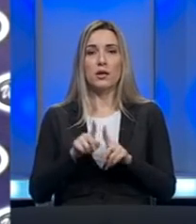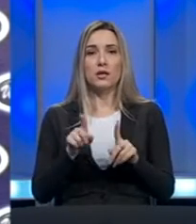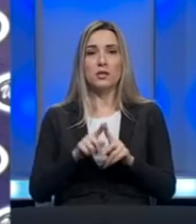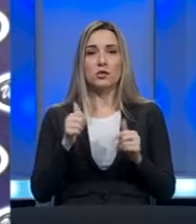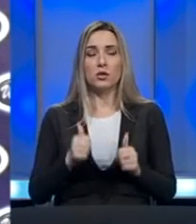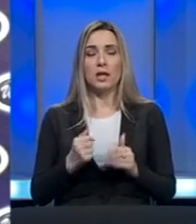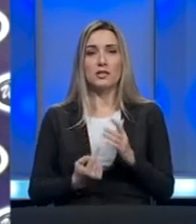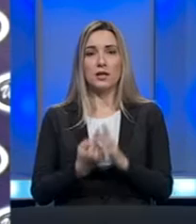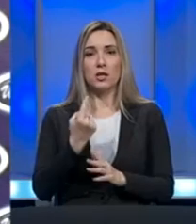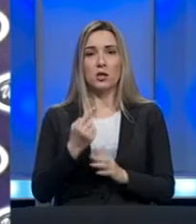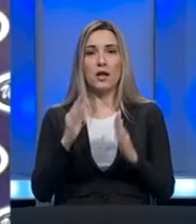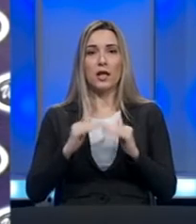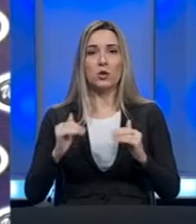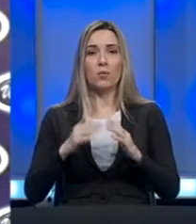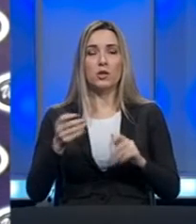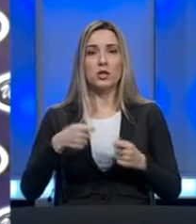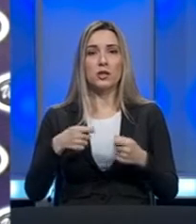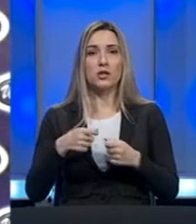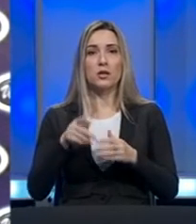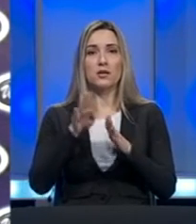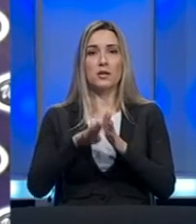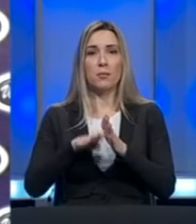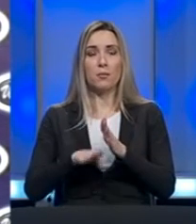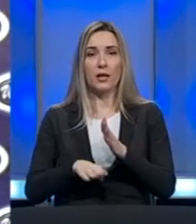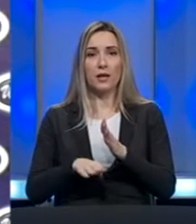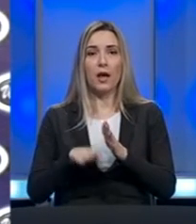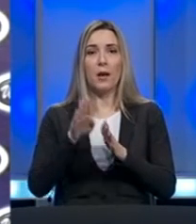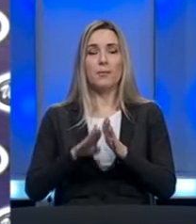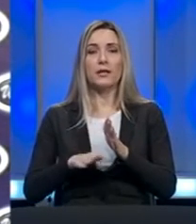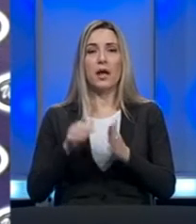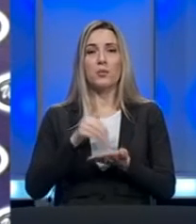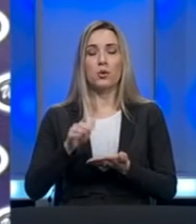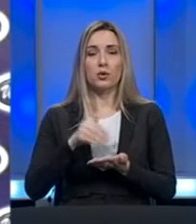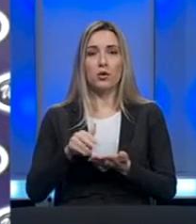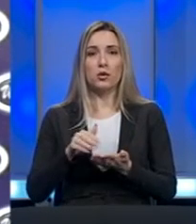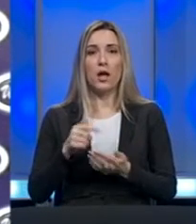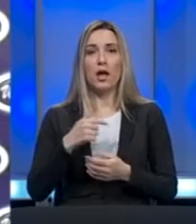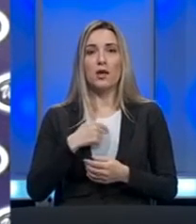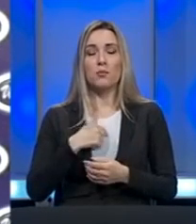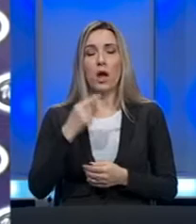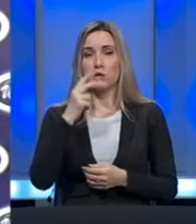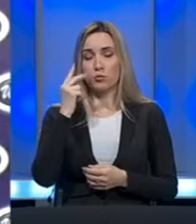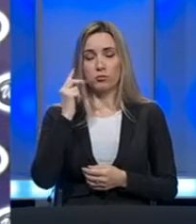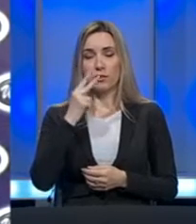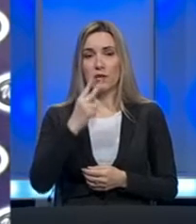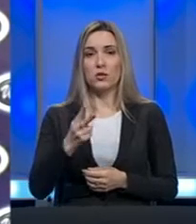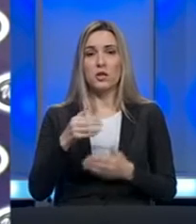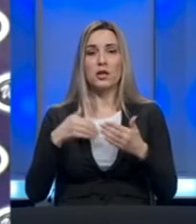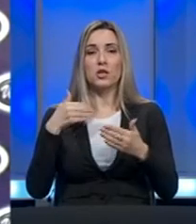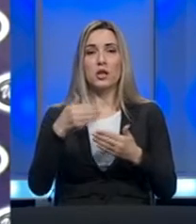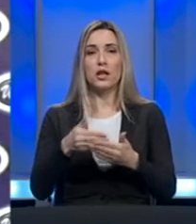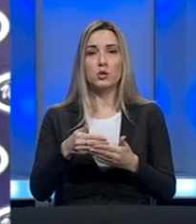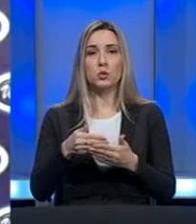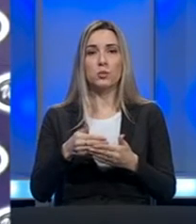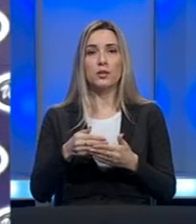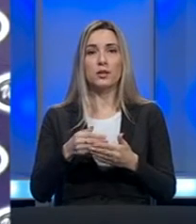sad se dešava da domaće tržište značajno pada potrošnja i moja su predviđanja da će nastupiti